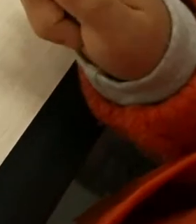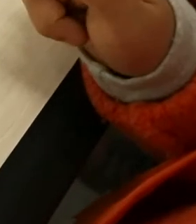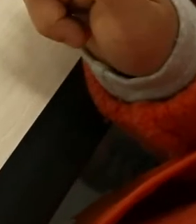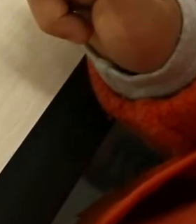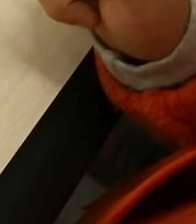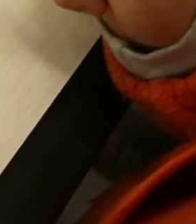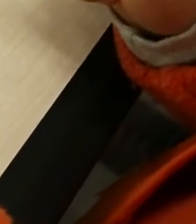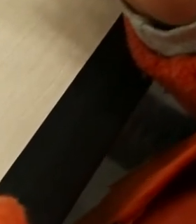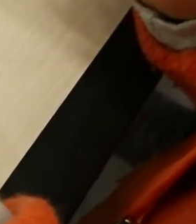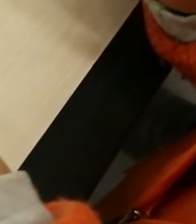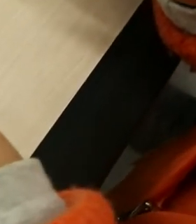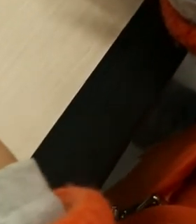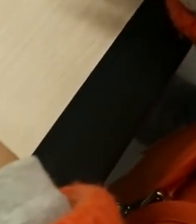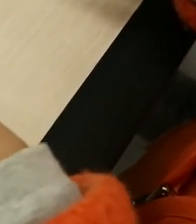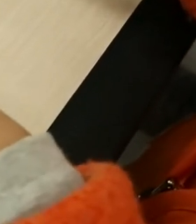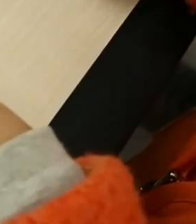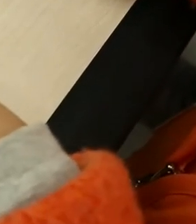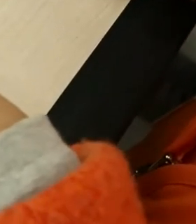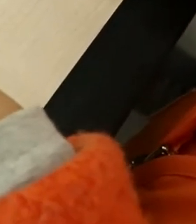생각하시면